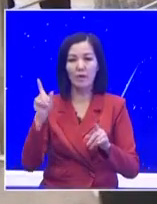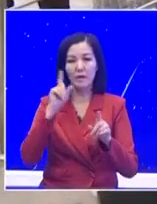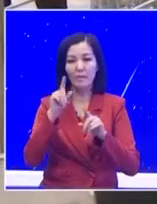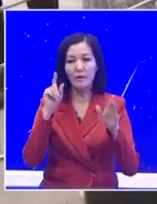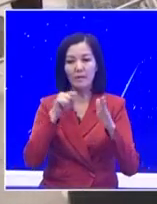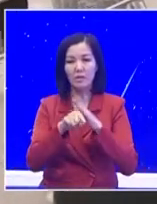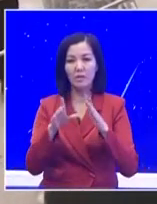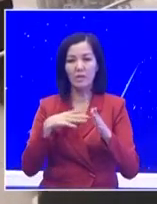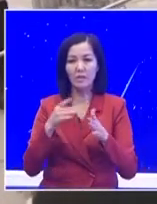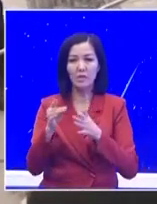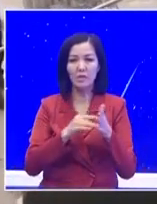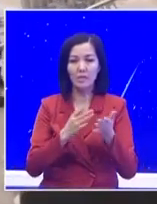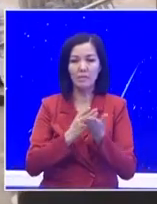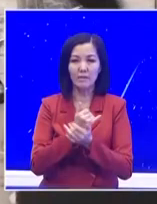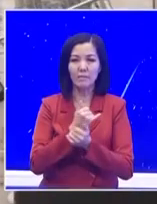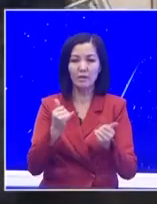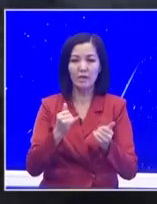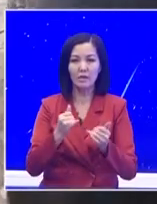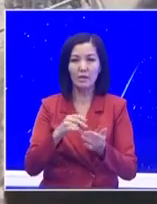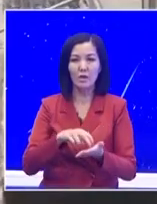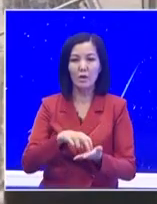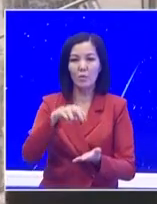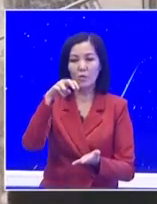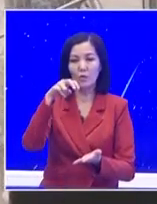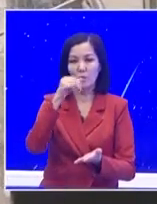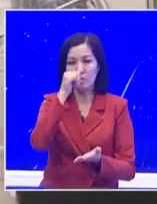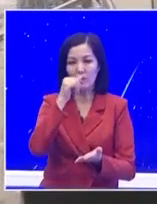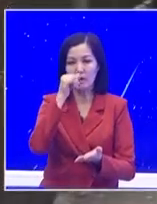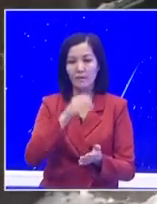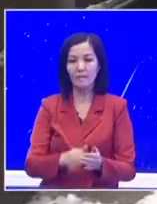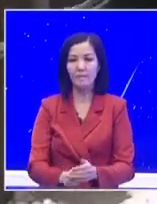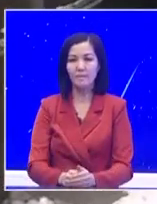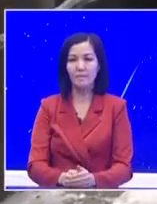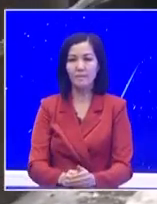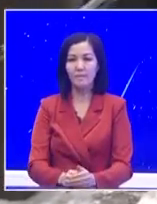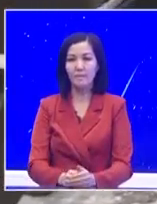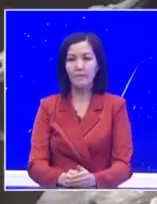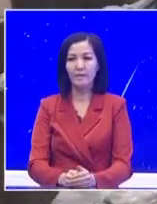Жылдам қызмет көрсеткенмен көтеру механизмі талапқа сай болмай шықты.